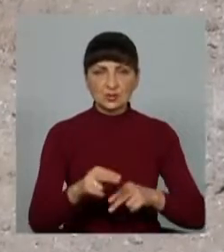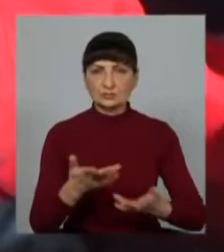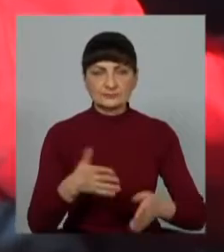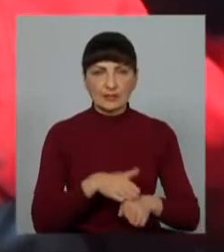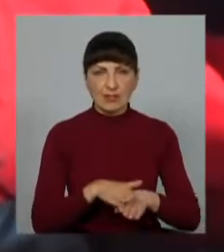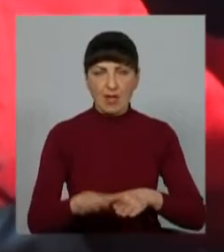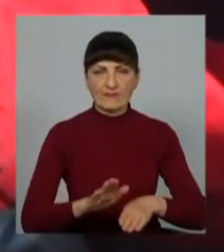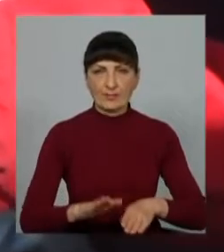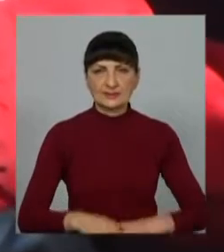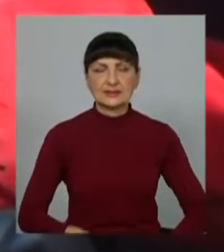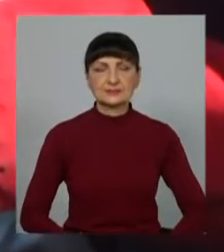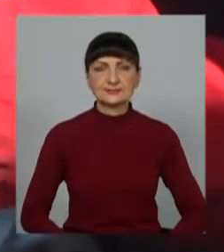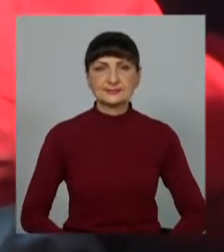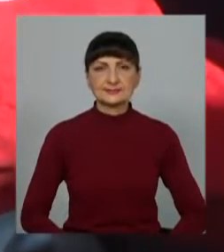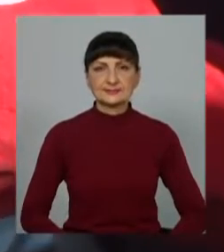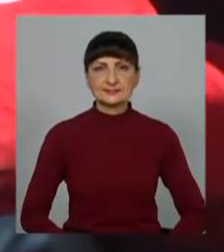лучшего.